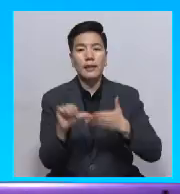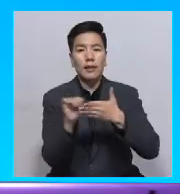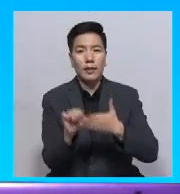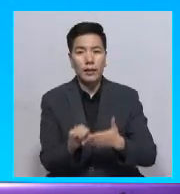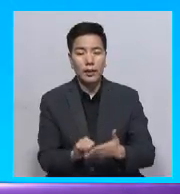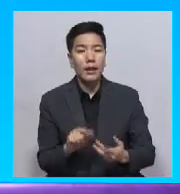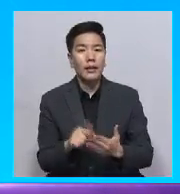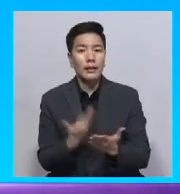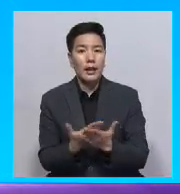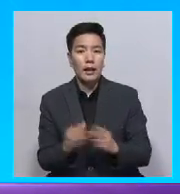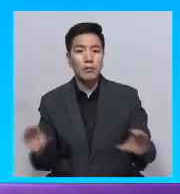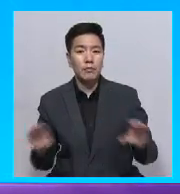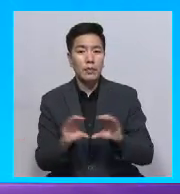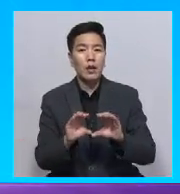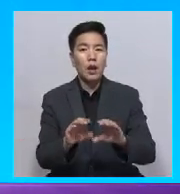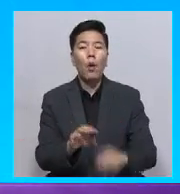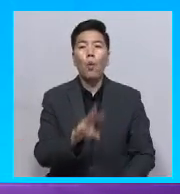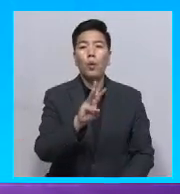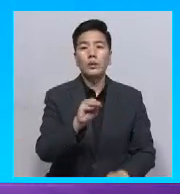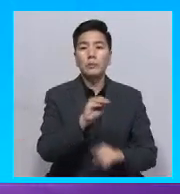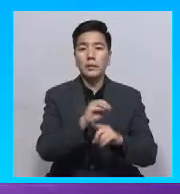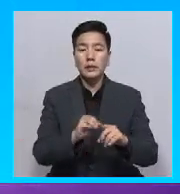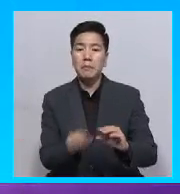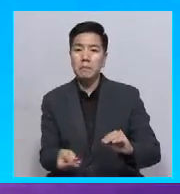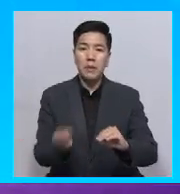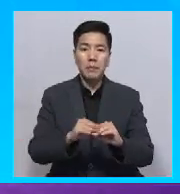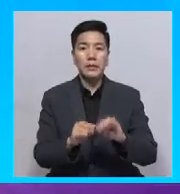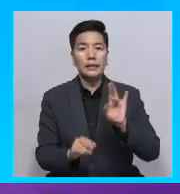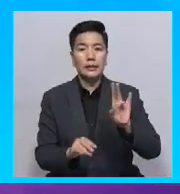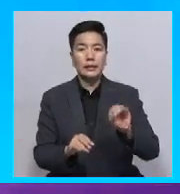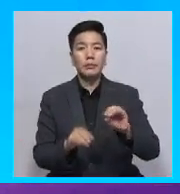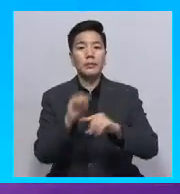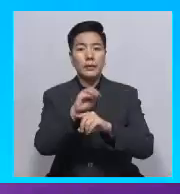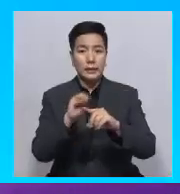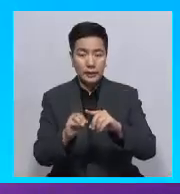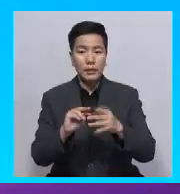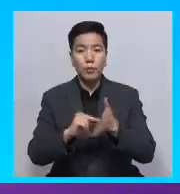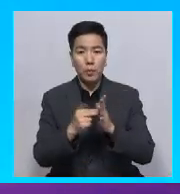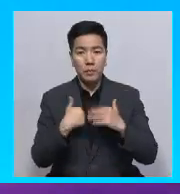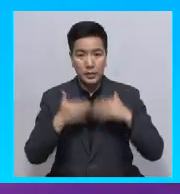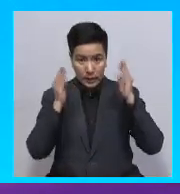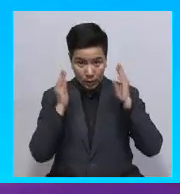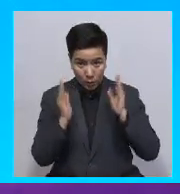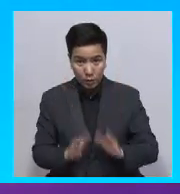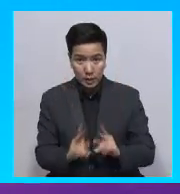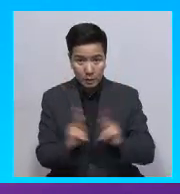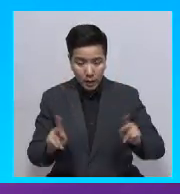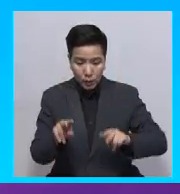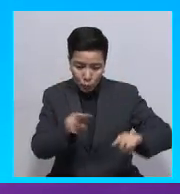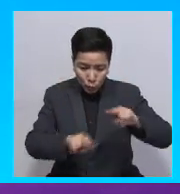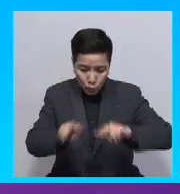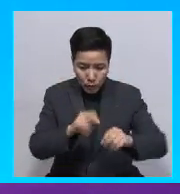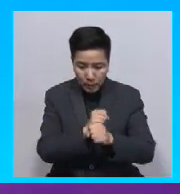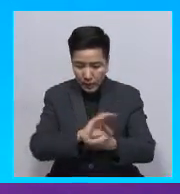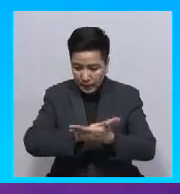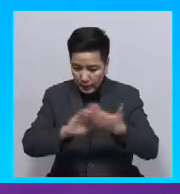แก้ไขการจ่ายเงินทดแทนให้จากร้อยละ60เป็นร้อยละ70ค่ะรวมทั้งให้มีคณะกรรมการตรวจสอบเพื่อสร้างความโปร่ง